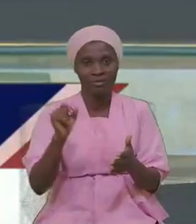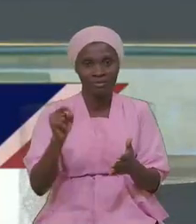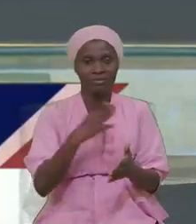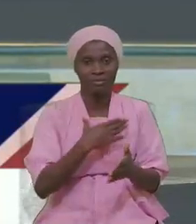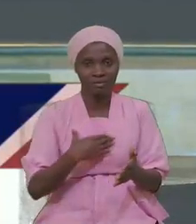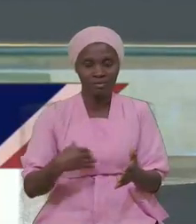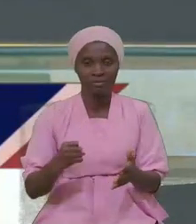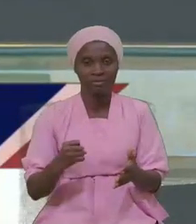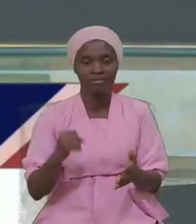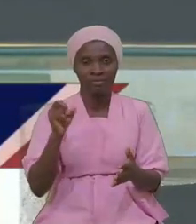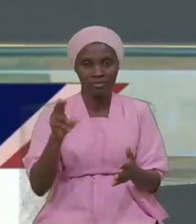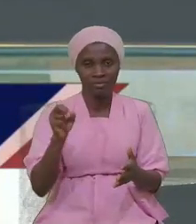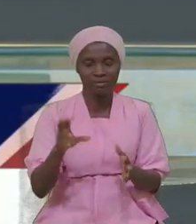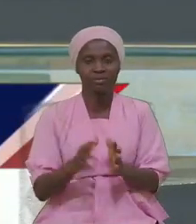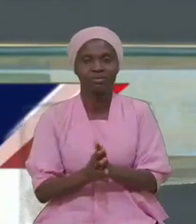8,